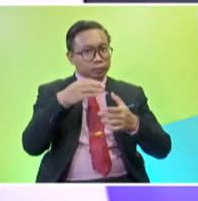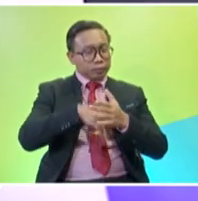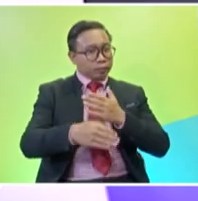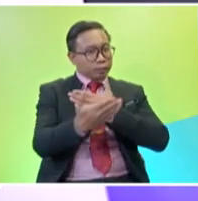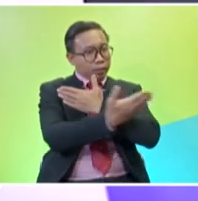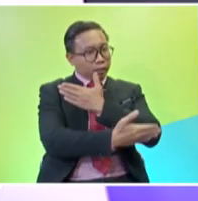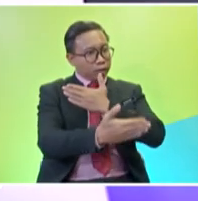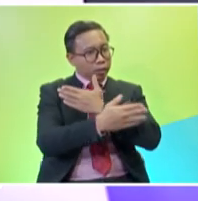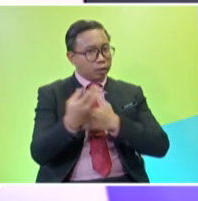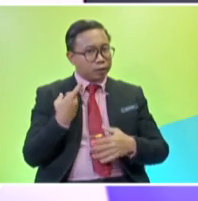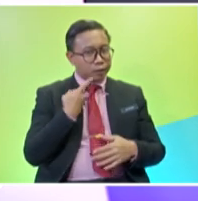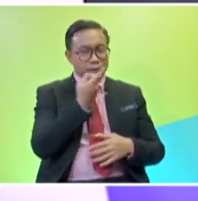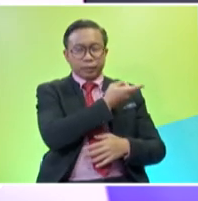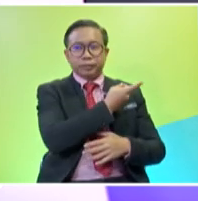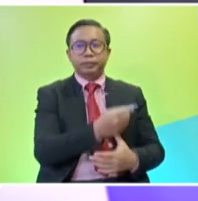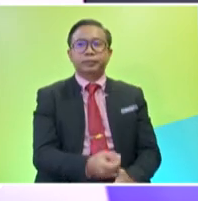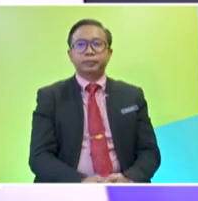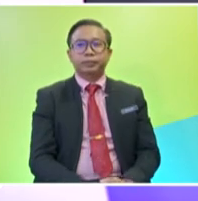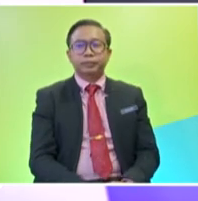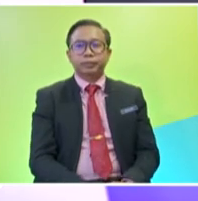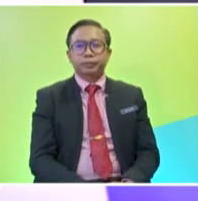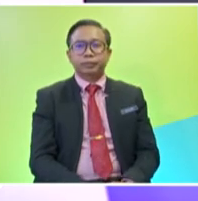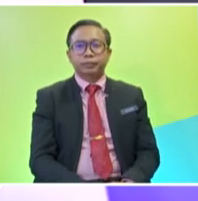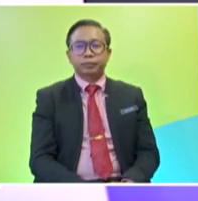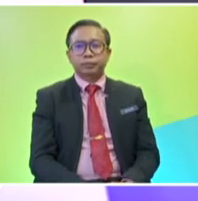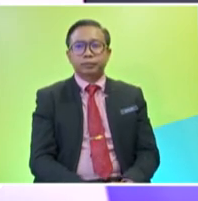aja betul diajak sebenarnya